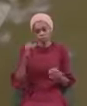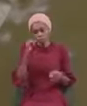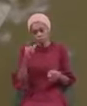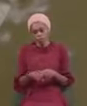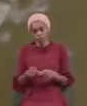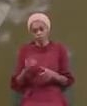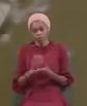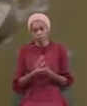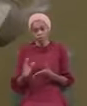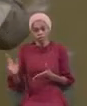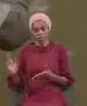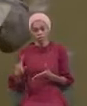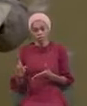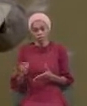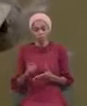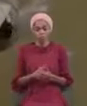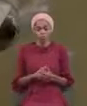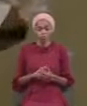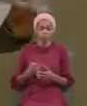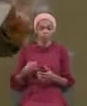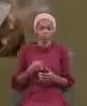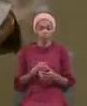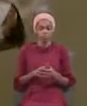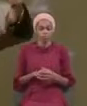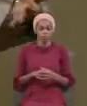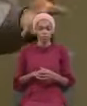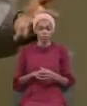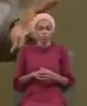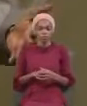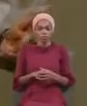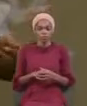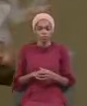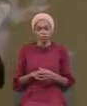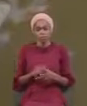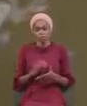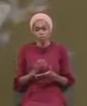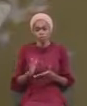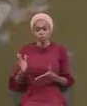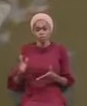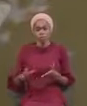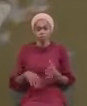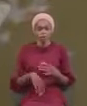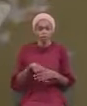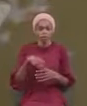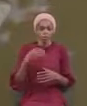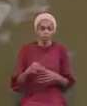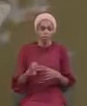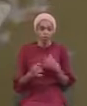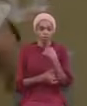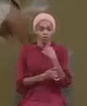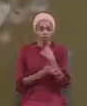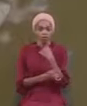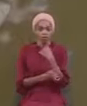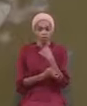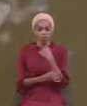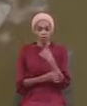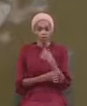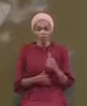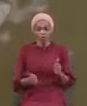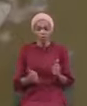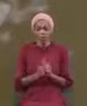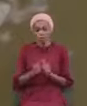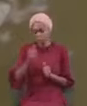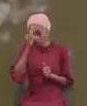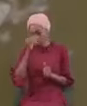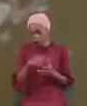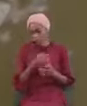quelque part h de ce pays dans Seigneur un programme il a terminé et il nous a